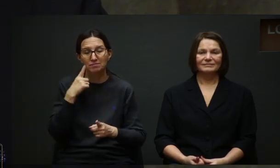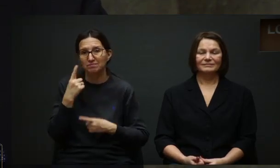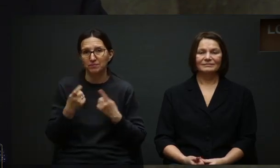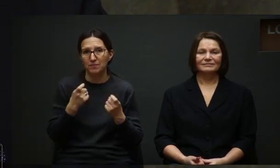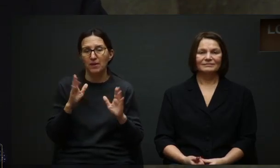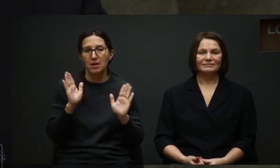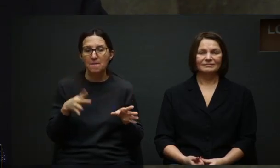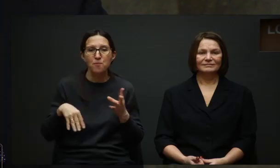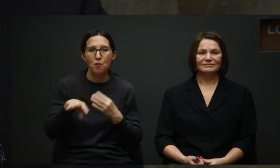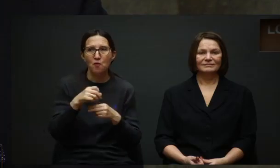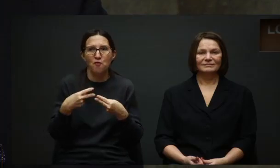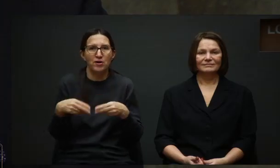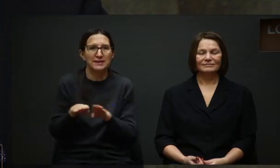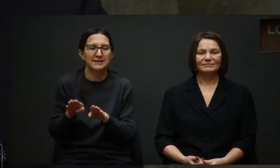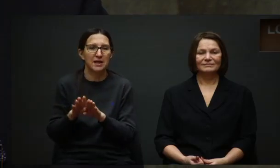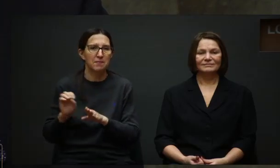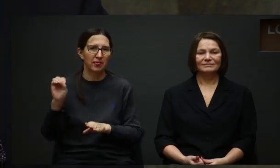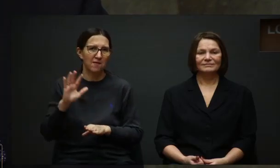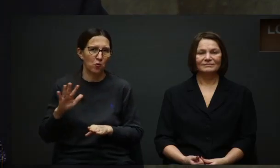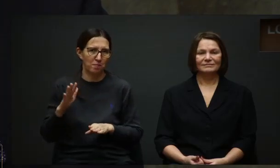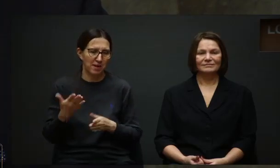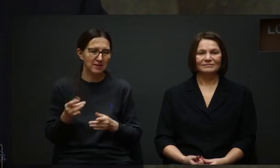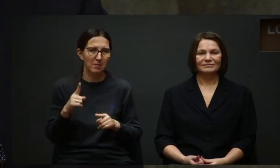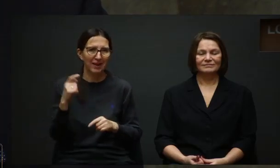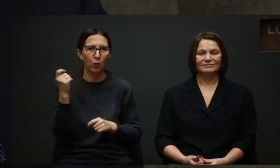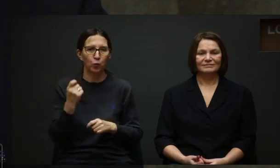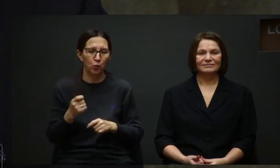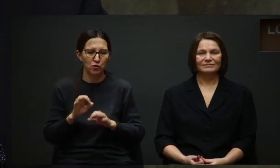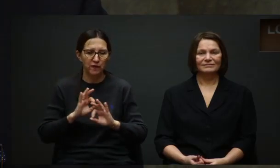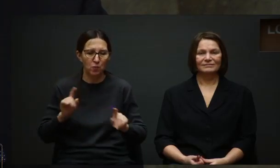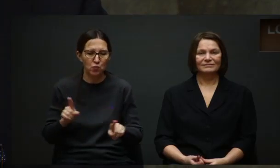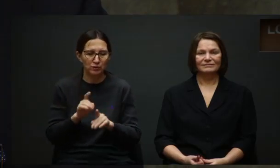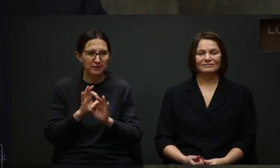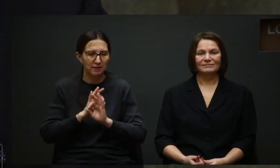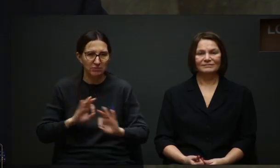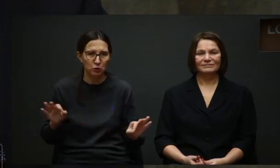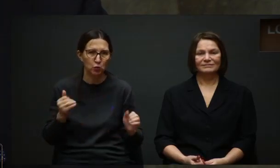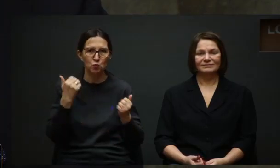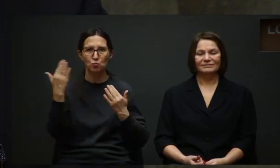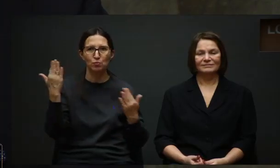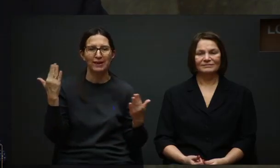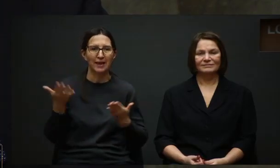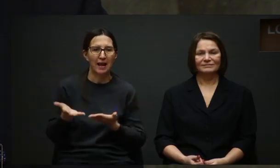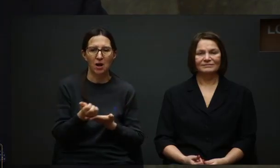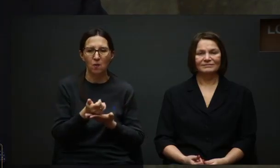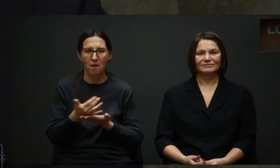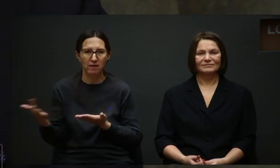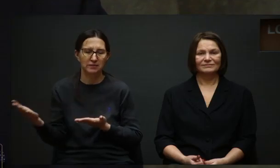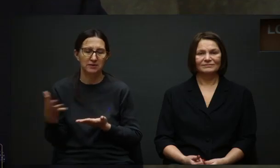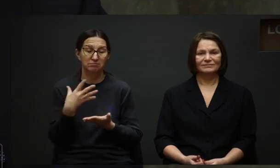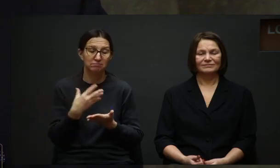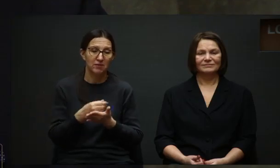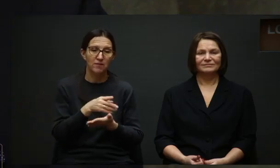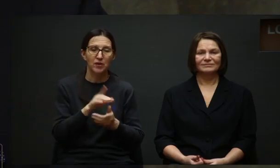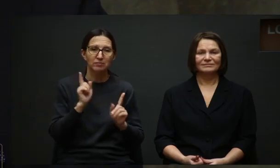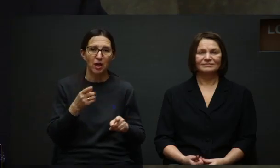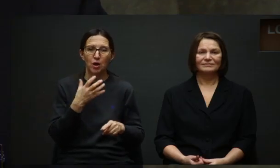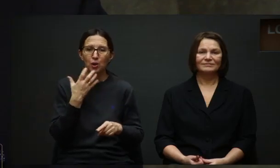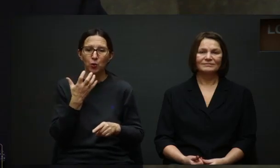по всем даже европейским позициям. И художественный музей с изумительной коллекцией, со своим лицом